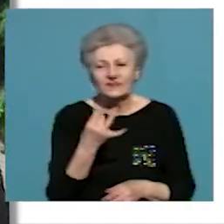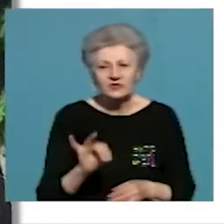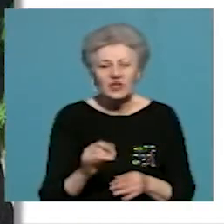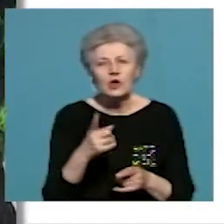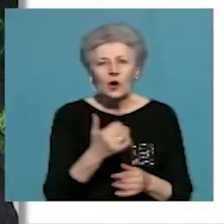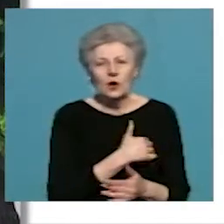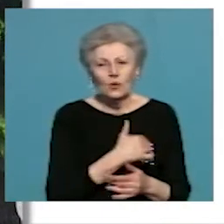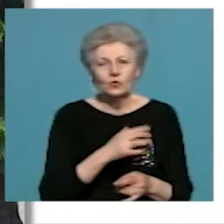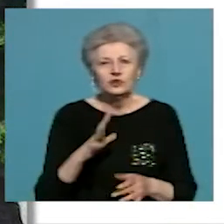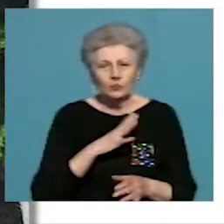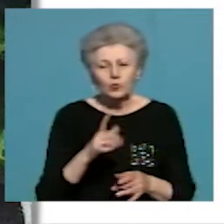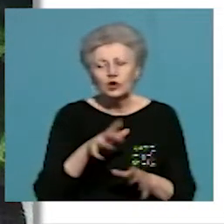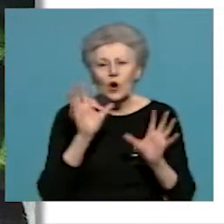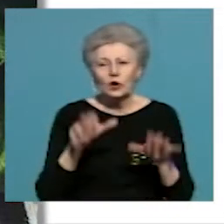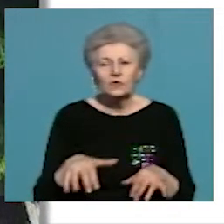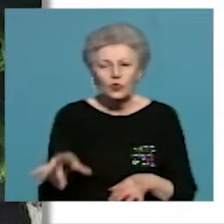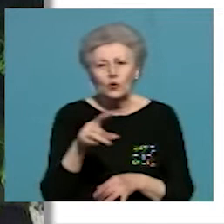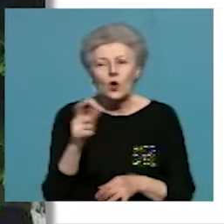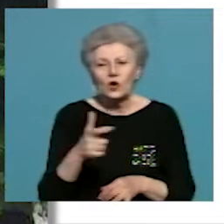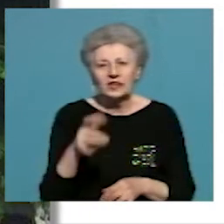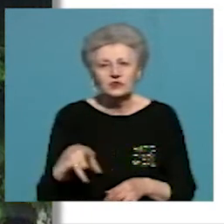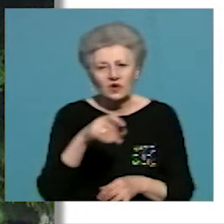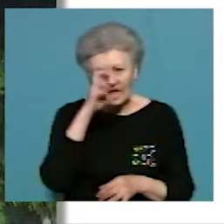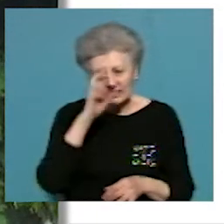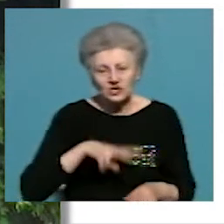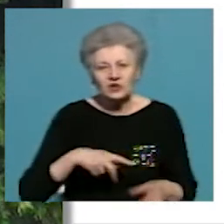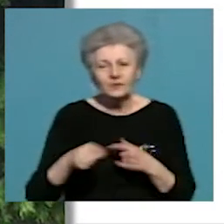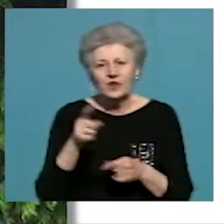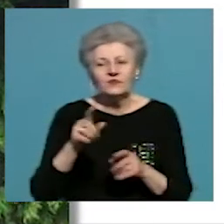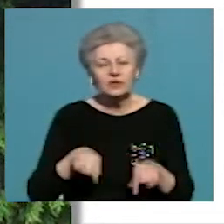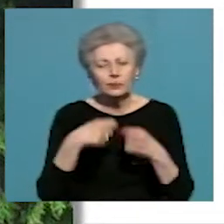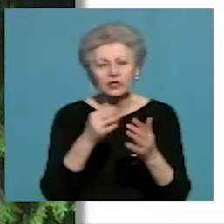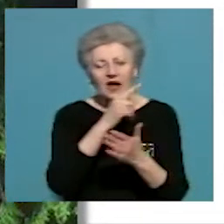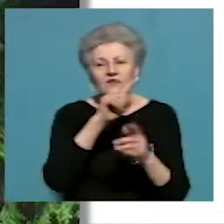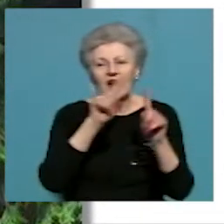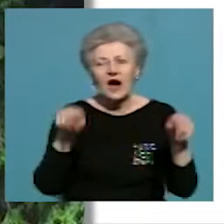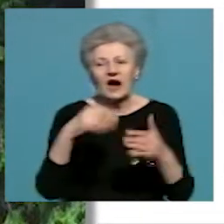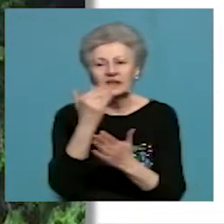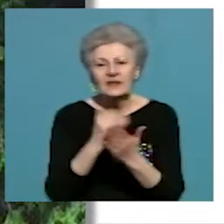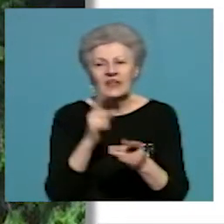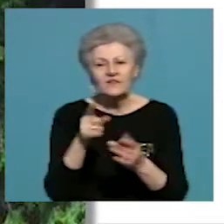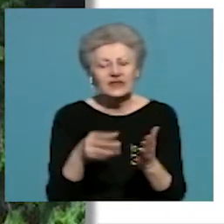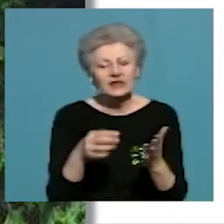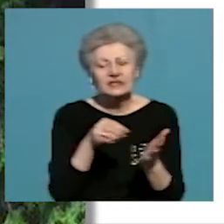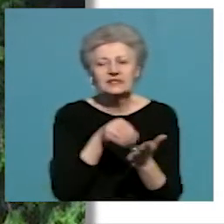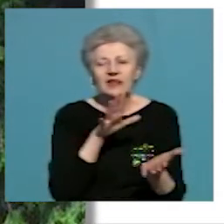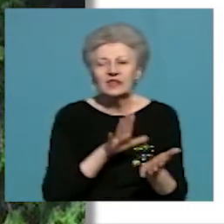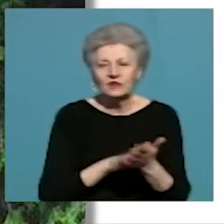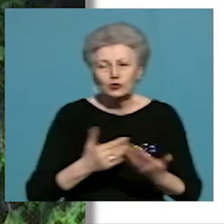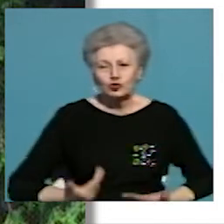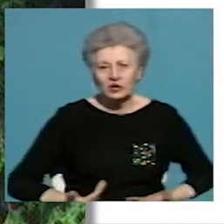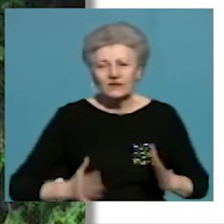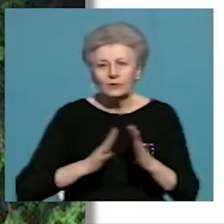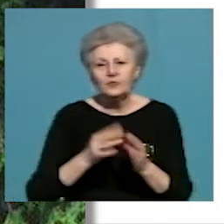голови Хотинської райдержадміністрації. Він подав електронну декларацію на сайті НАЗК. Василь Ченківський задекларував житловий будинок та дві